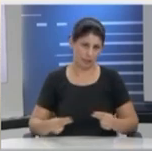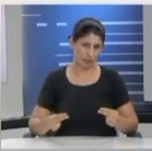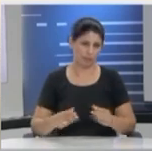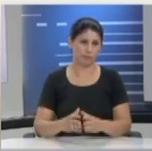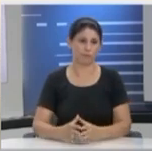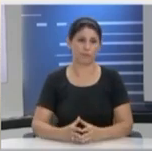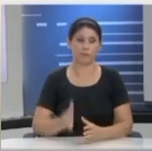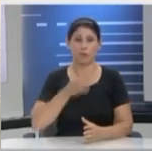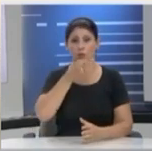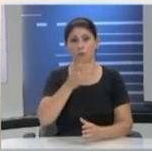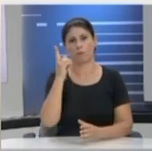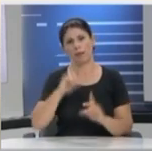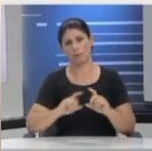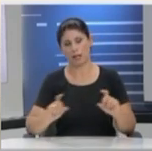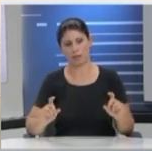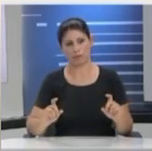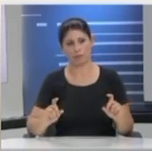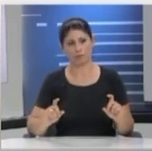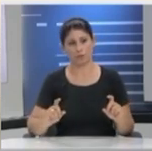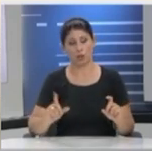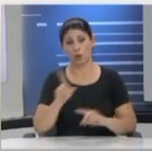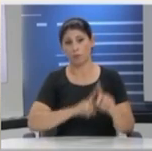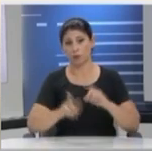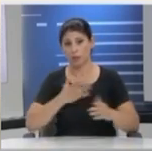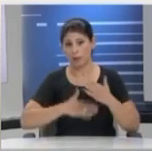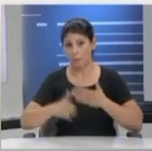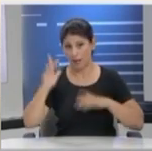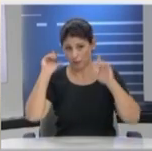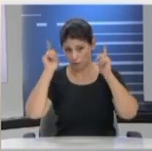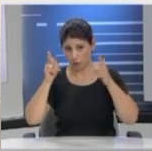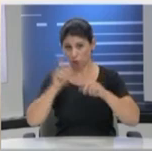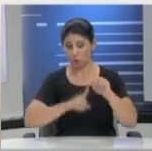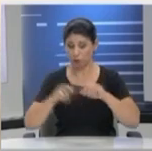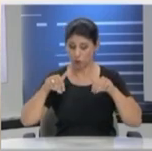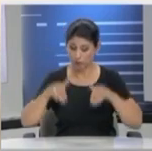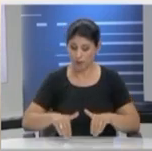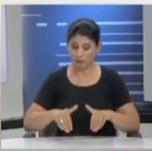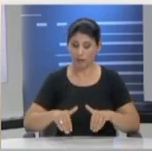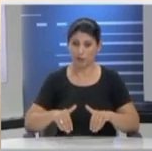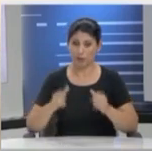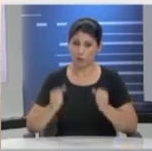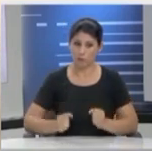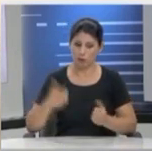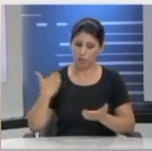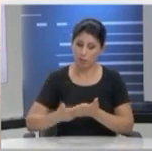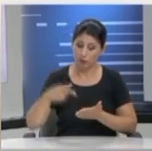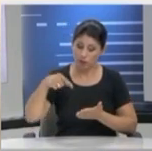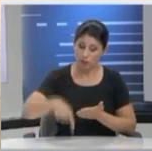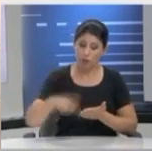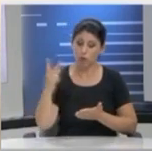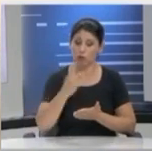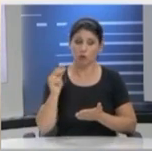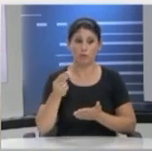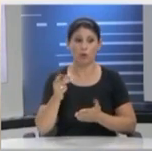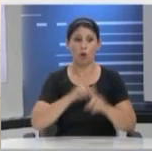Λύση. Θα του πούμε ένα πράγμα. Το ποιος αγαπάει τη δημοκρατία και ποιος σέβεται τους θεσμούς θα αποδειχθεί εδώ στο